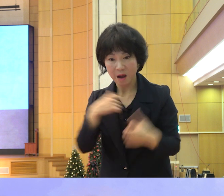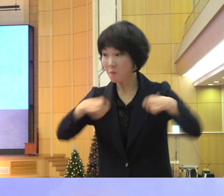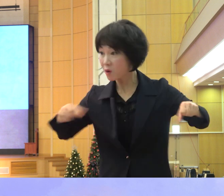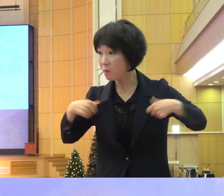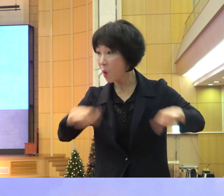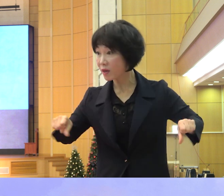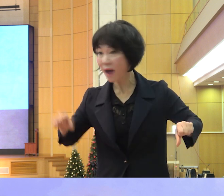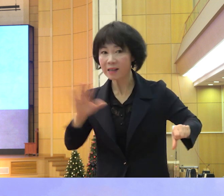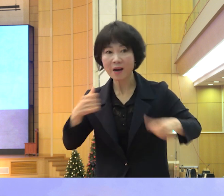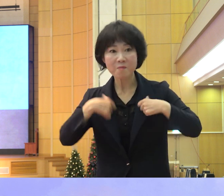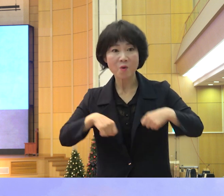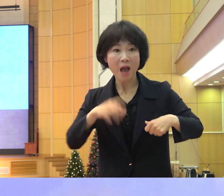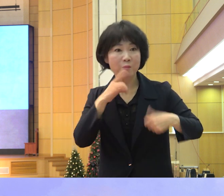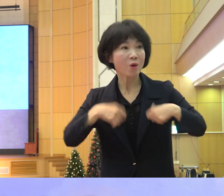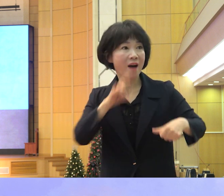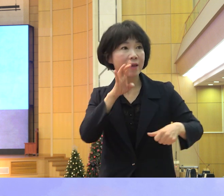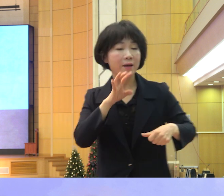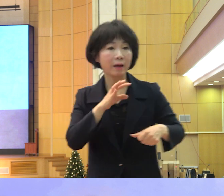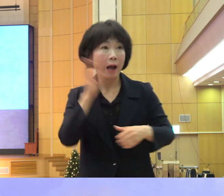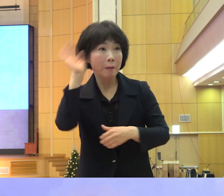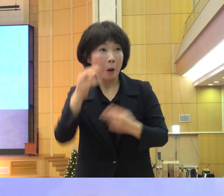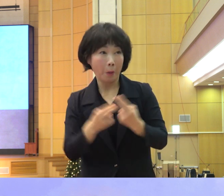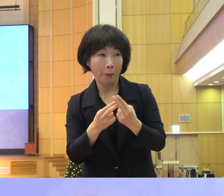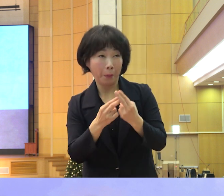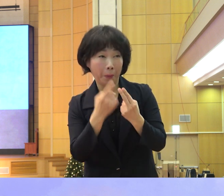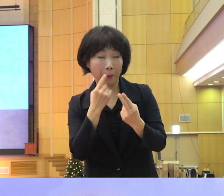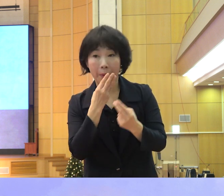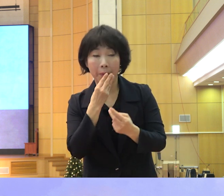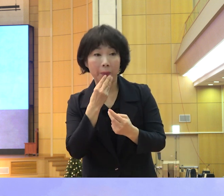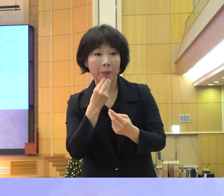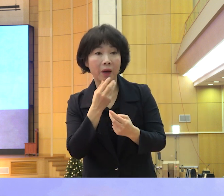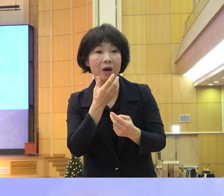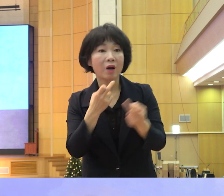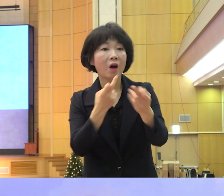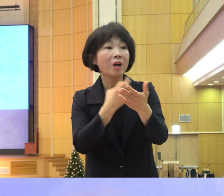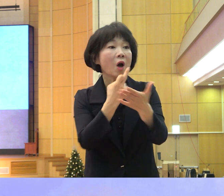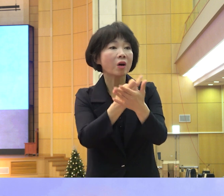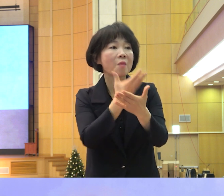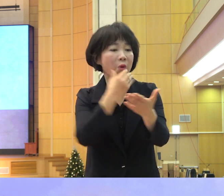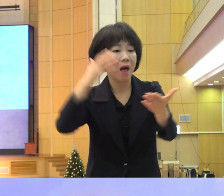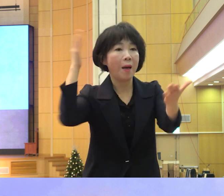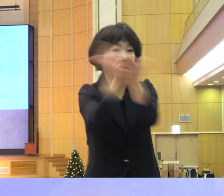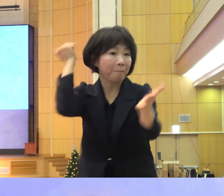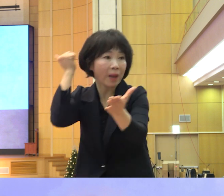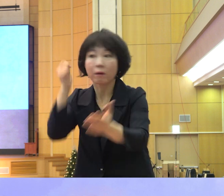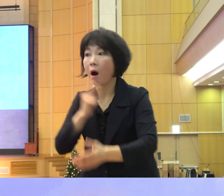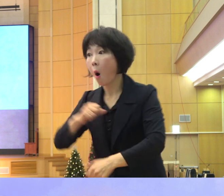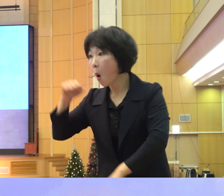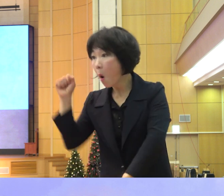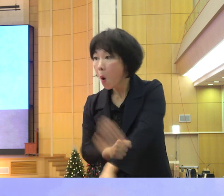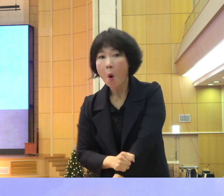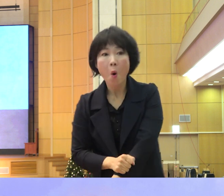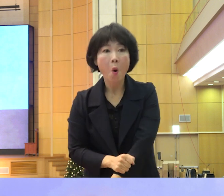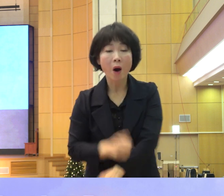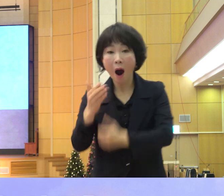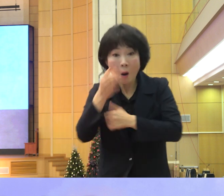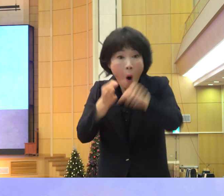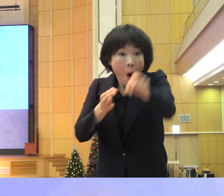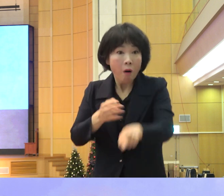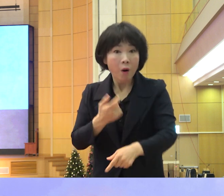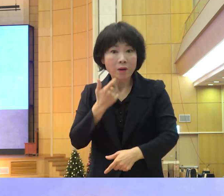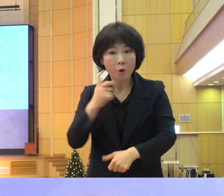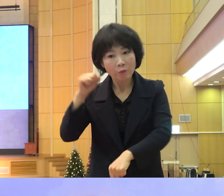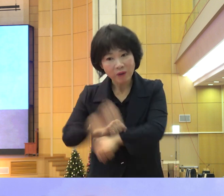보니까 야곱은 사랑했대요. 에서를 오히려 미워했대요. 그러니까 다른 거는 다 양보하더라도 하나님께